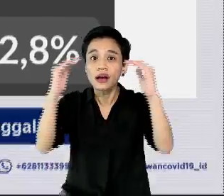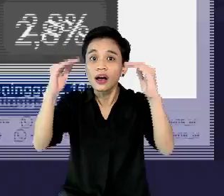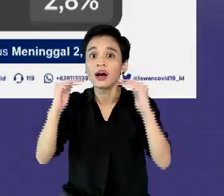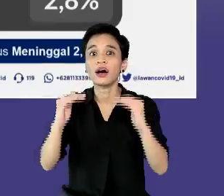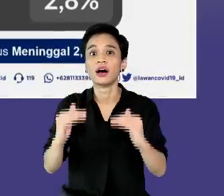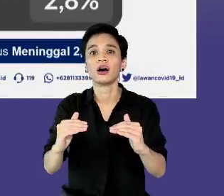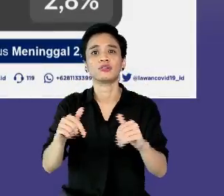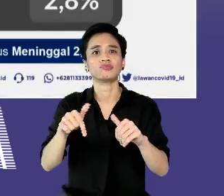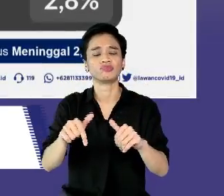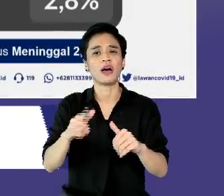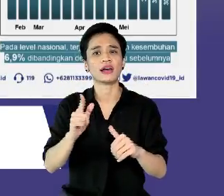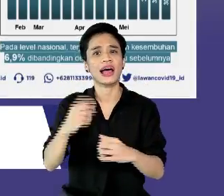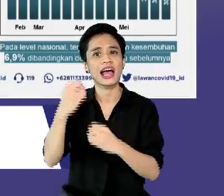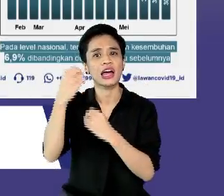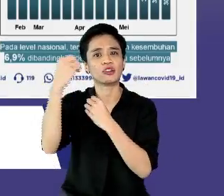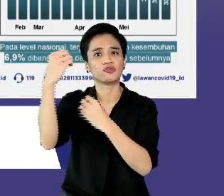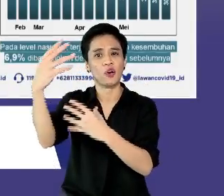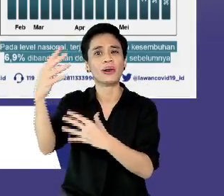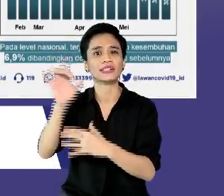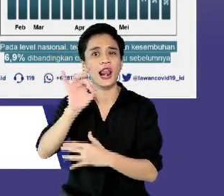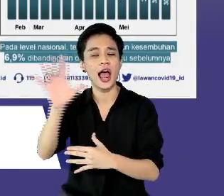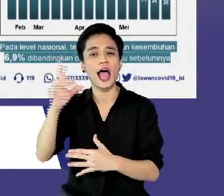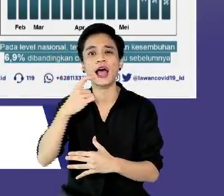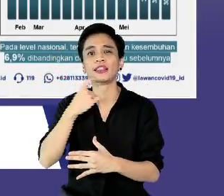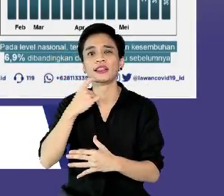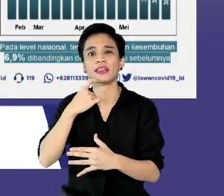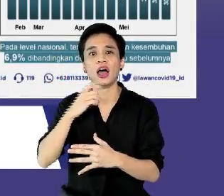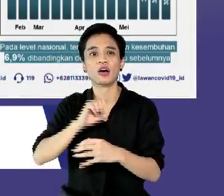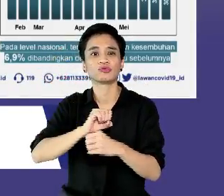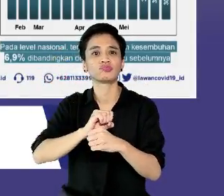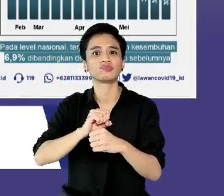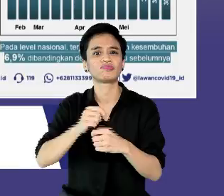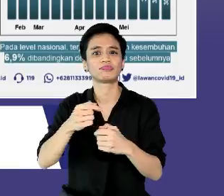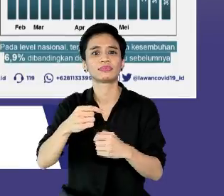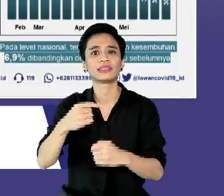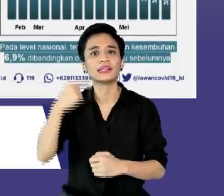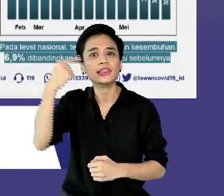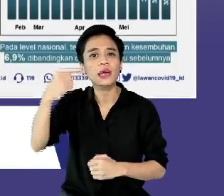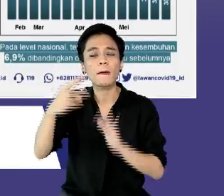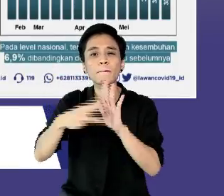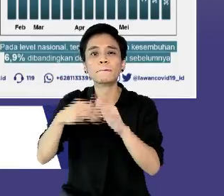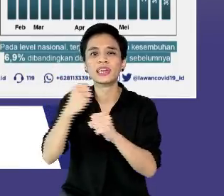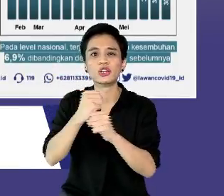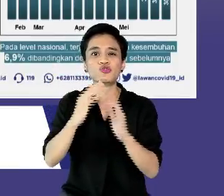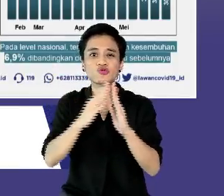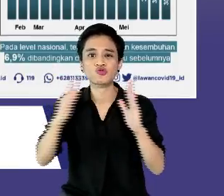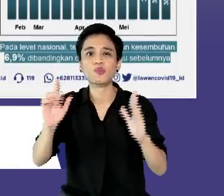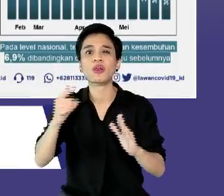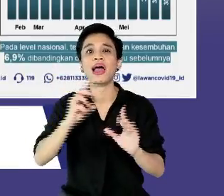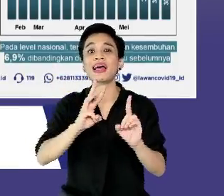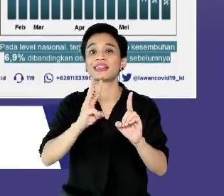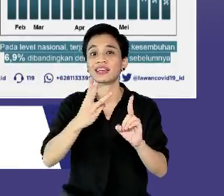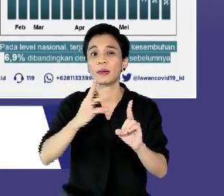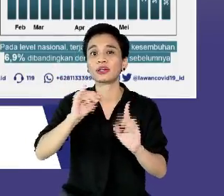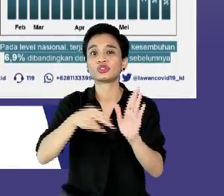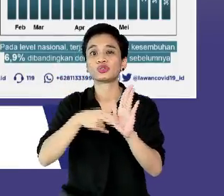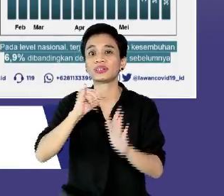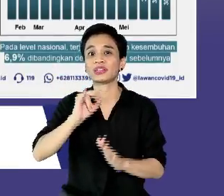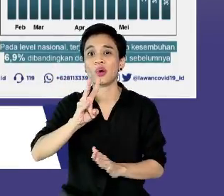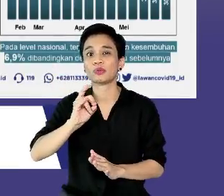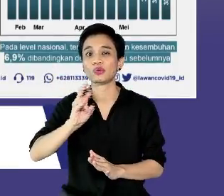Selanjutnya, saya akan menyampaikan perkembangan kasus positif, meninggal, dan sembuh mingguan pertanggal 13 Juni